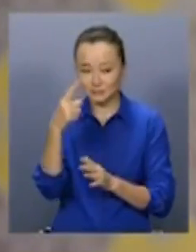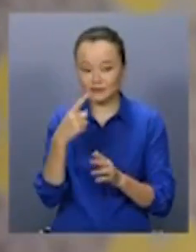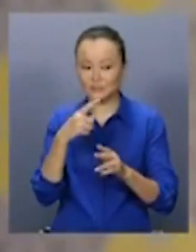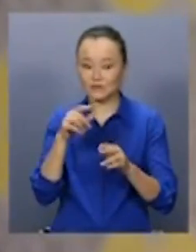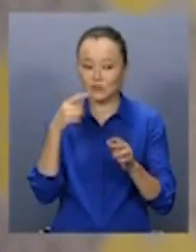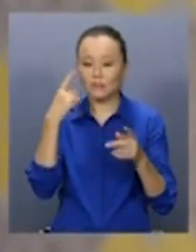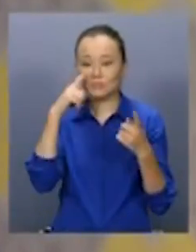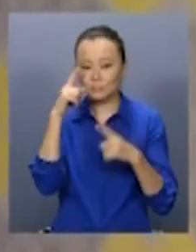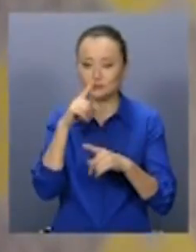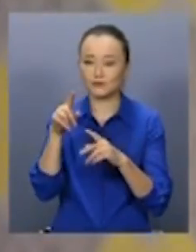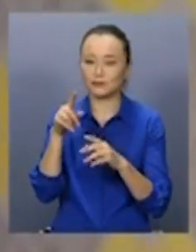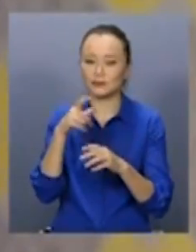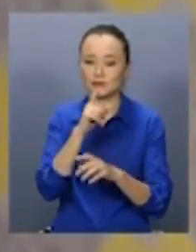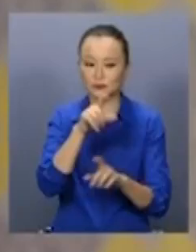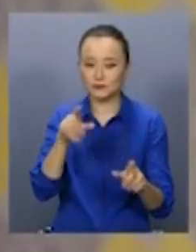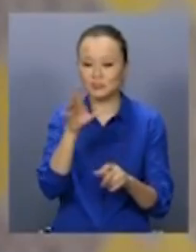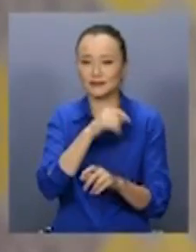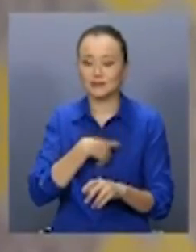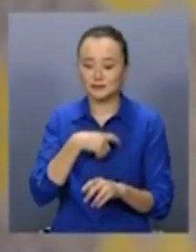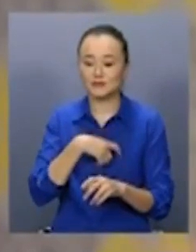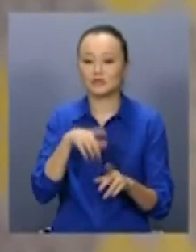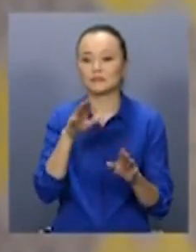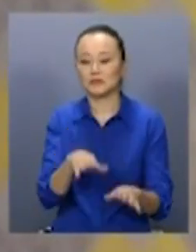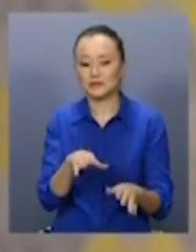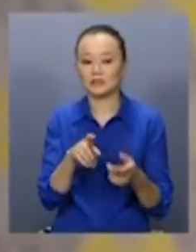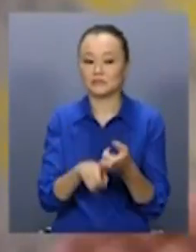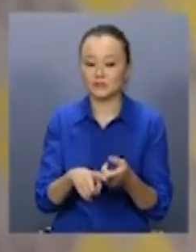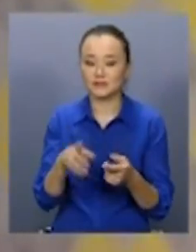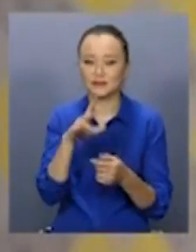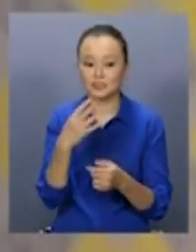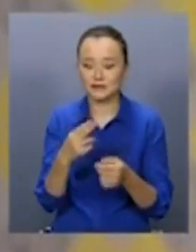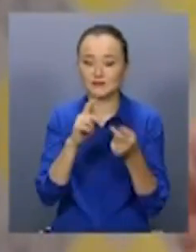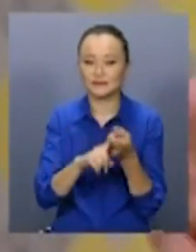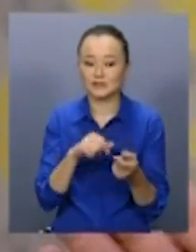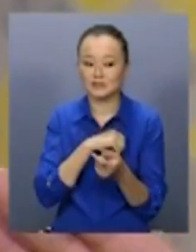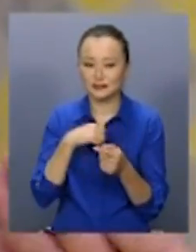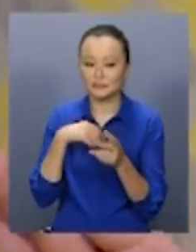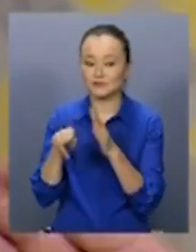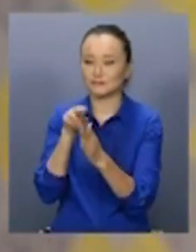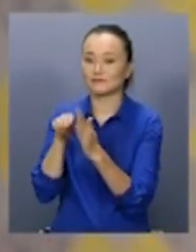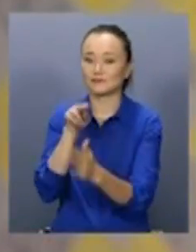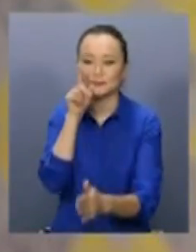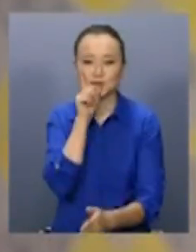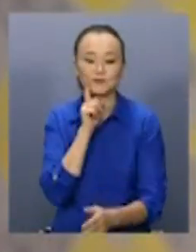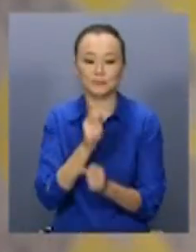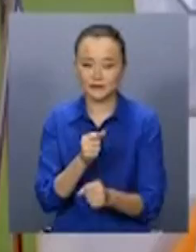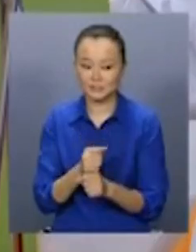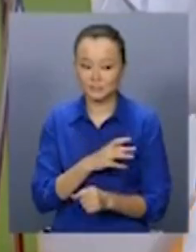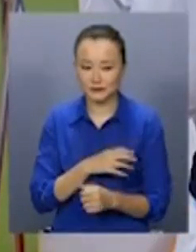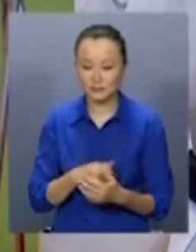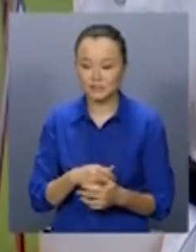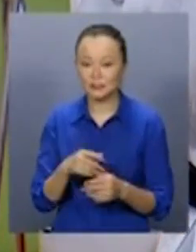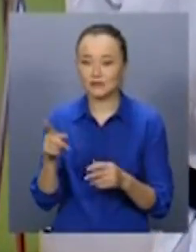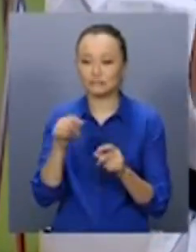адамдар өзіне жаңағы тұрған жеріне, бойына, ұлтына, нәсіліне байланысты өзіне кішкене өзіне ыңғайлығы болған. Ең